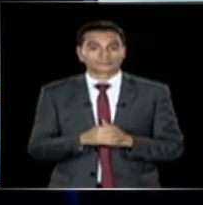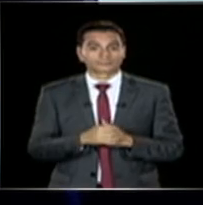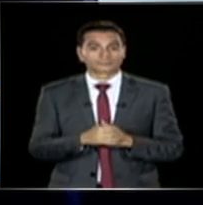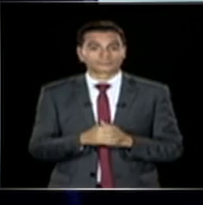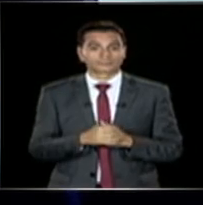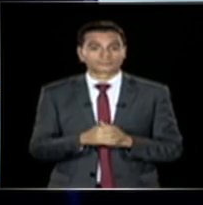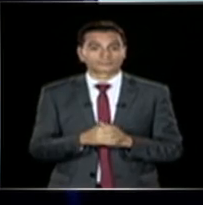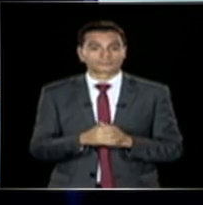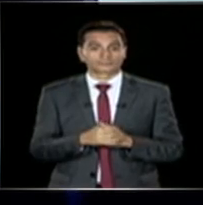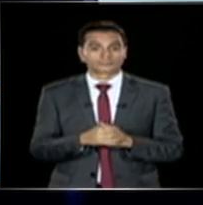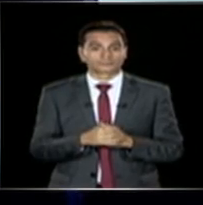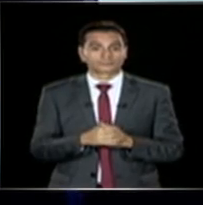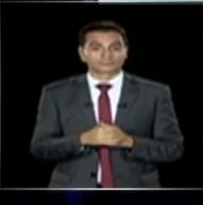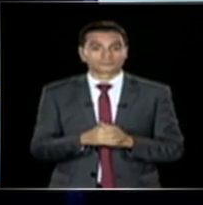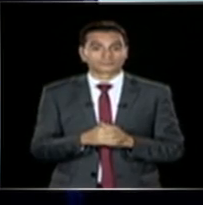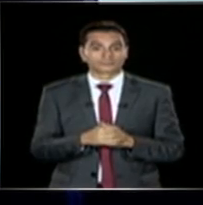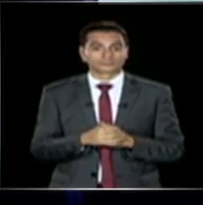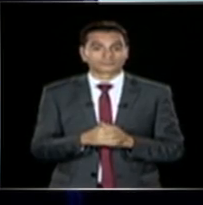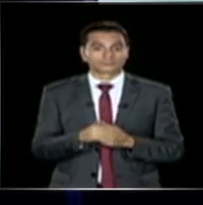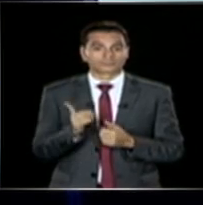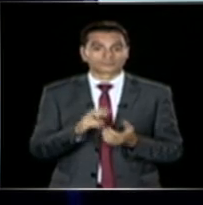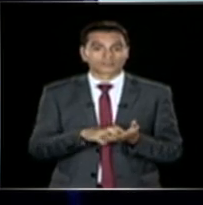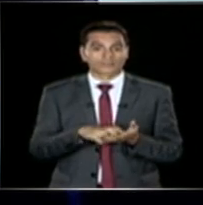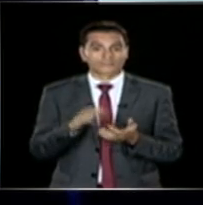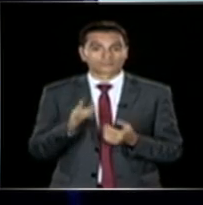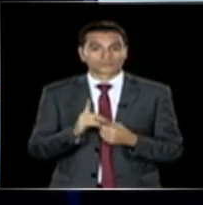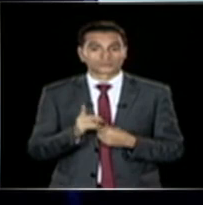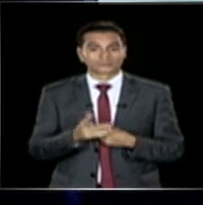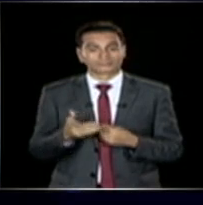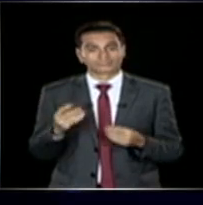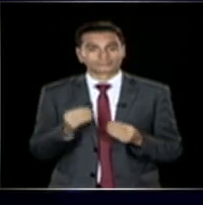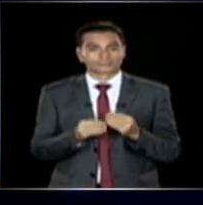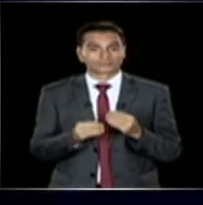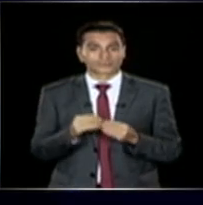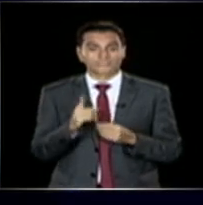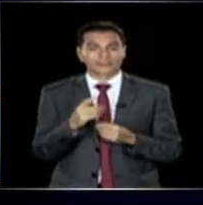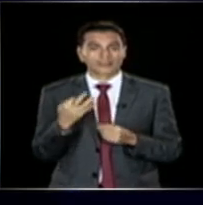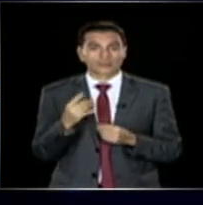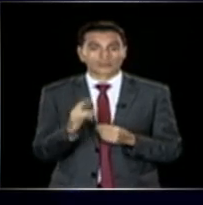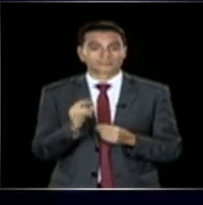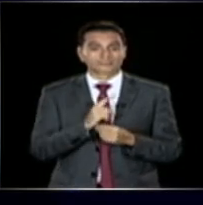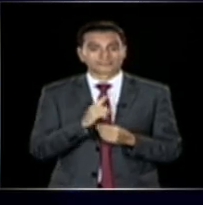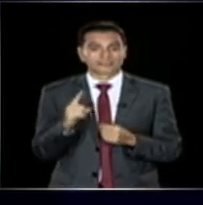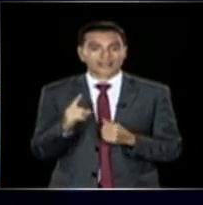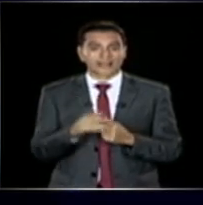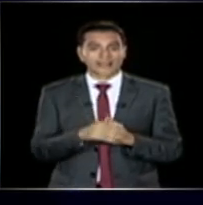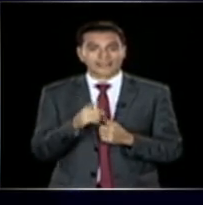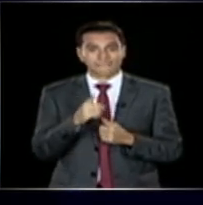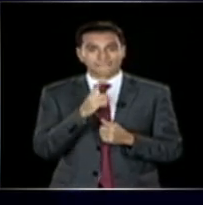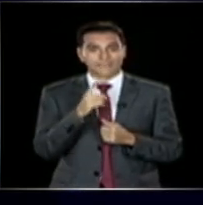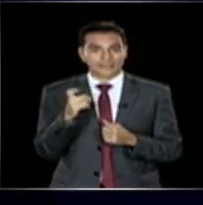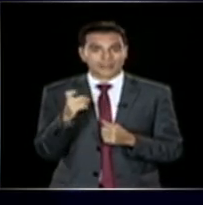في إجابة؟ لا مش هروس. مفيش إجابة. هي مش 153،